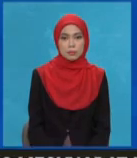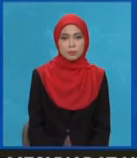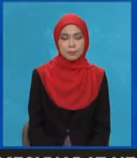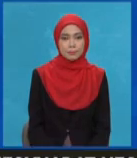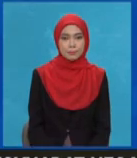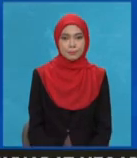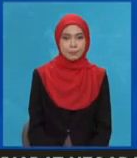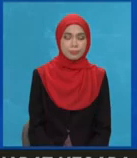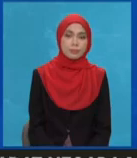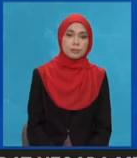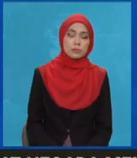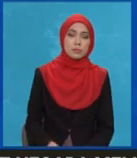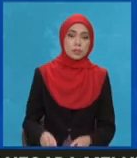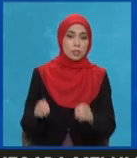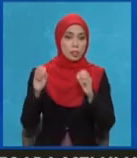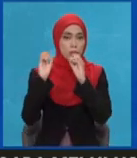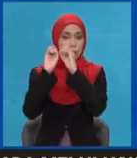pertumbuhan warga